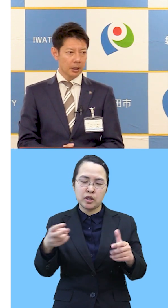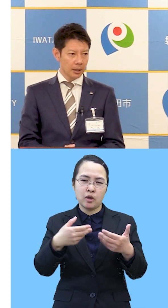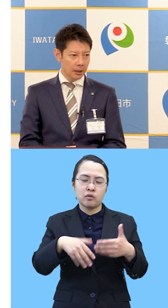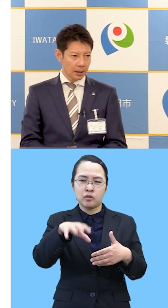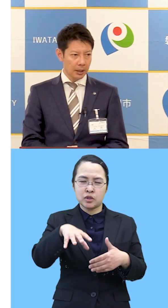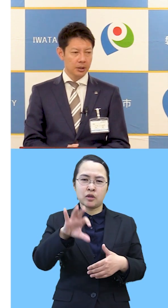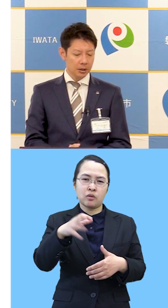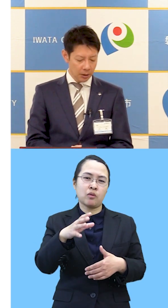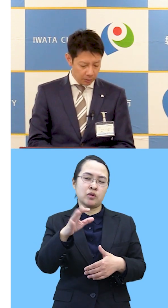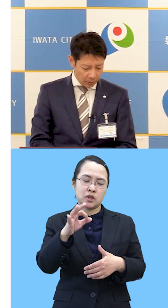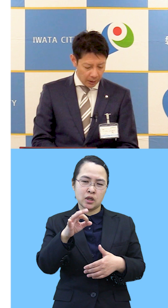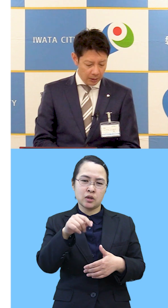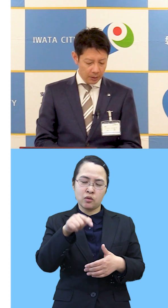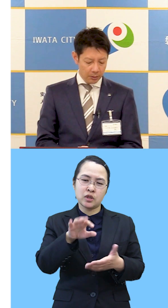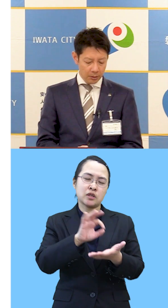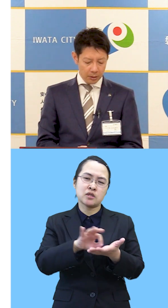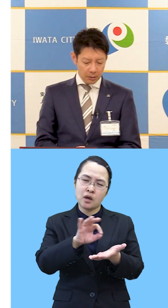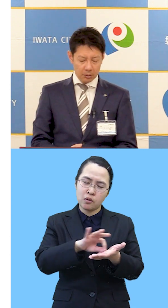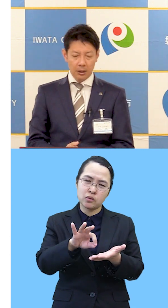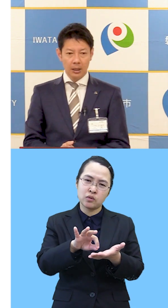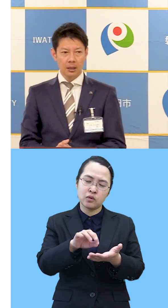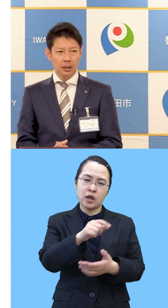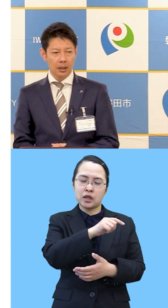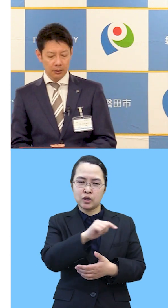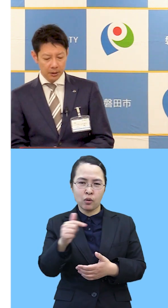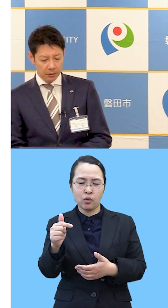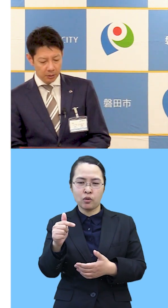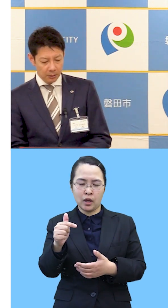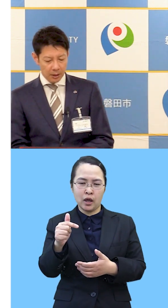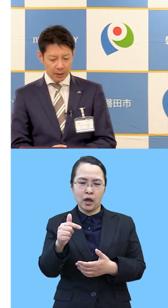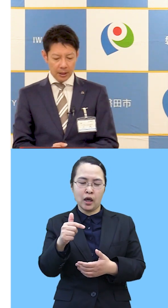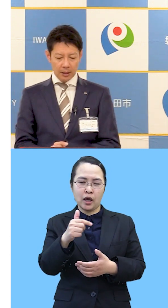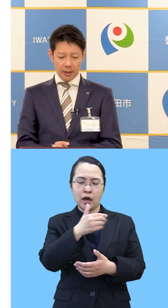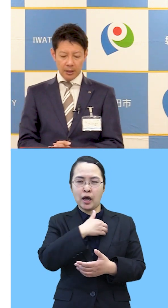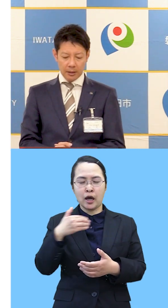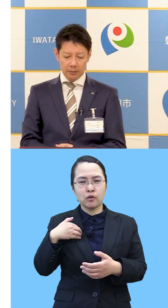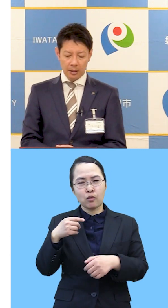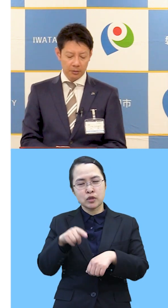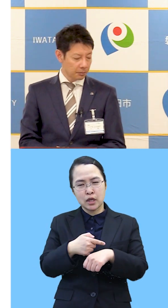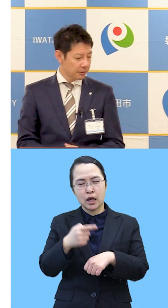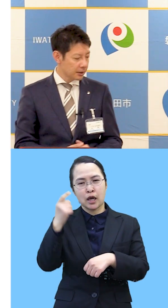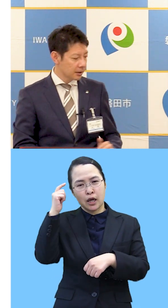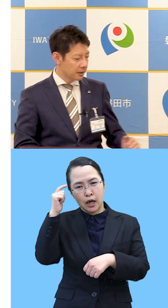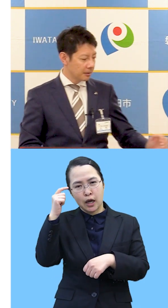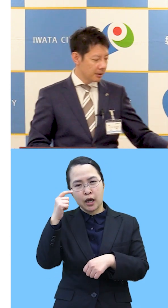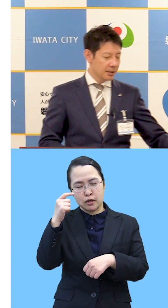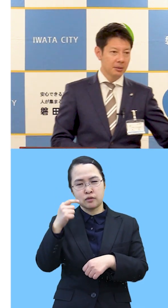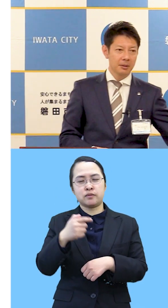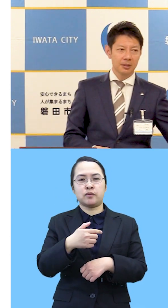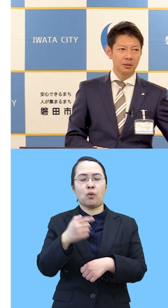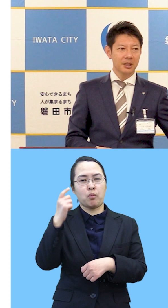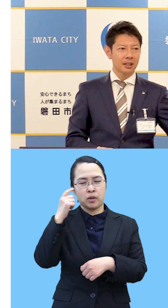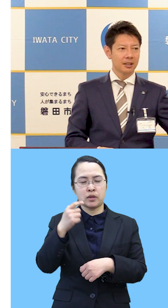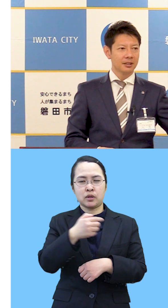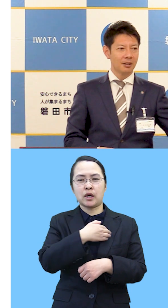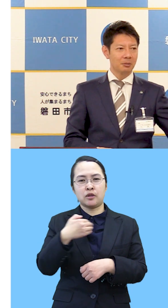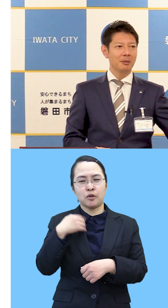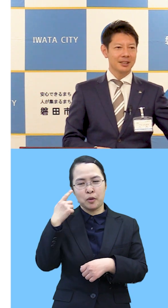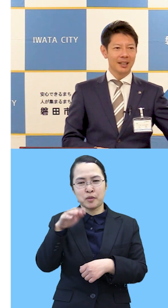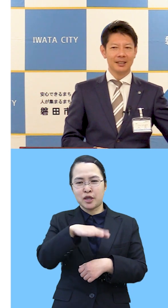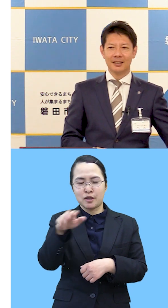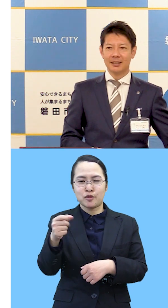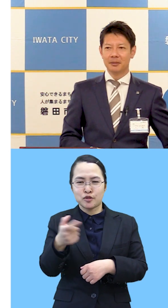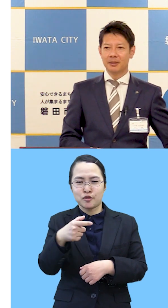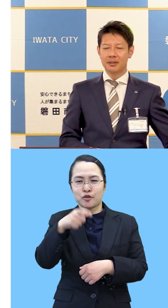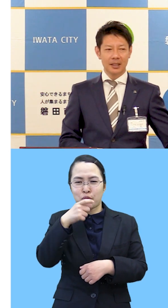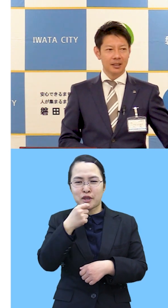いなもので発信していくとか、こういろんなことが可能性としては考えられるんだろうと思います。皆さんも今すぐ飲みたいとは思い